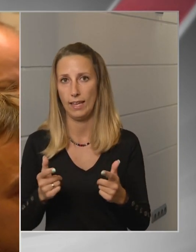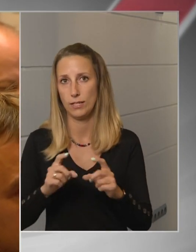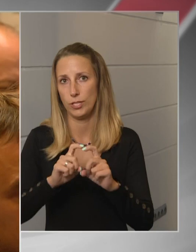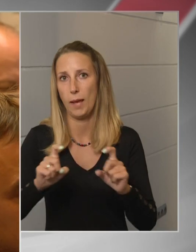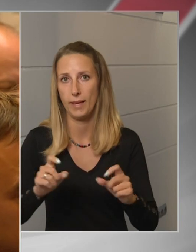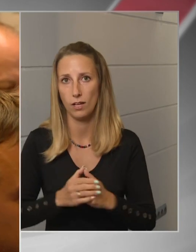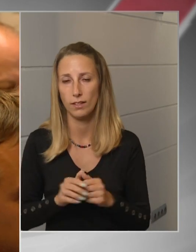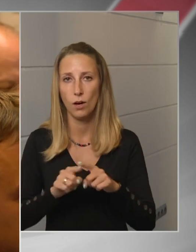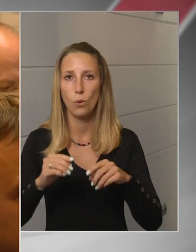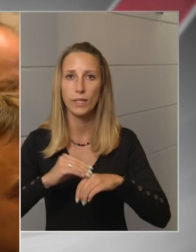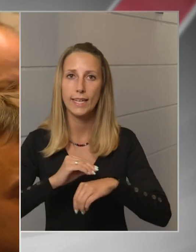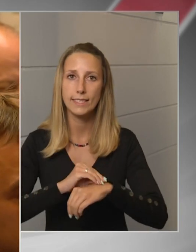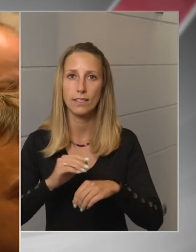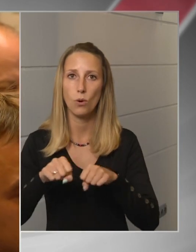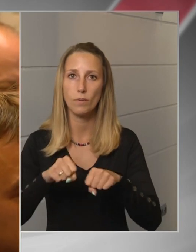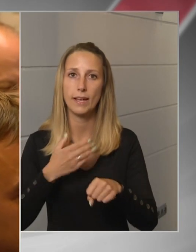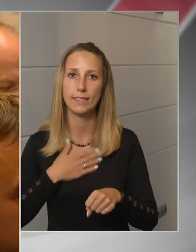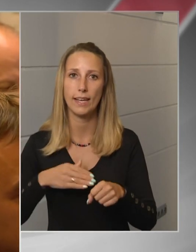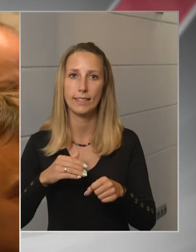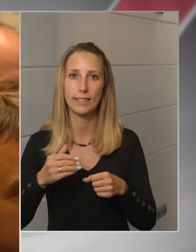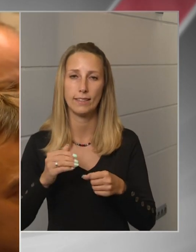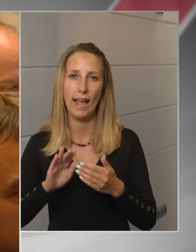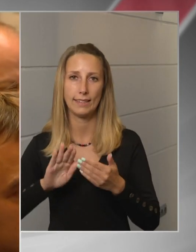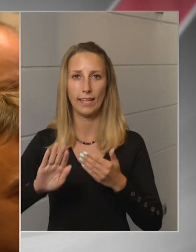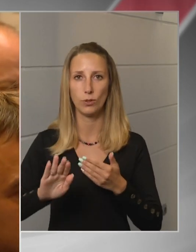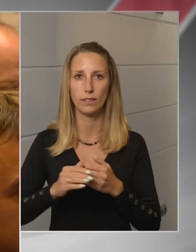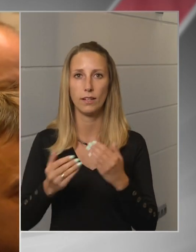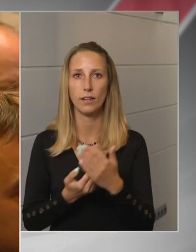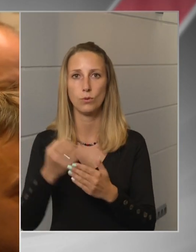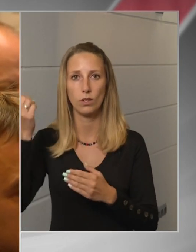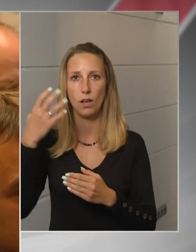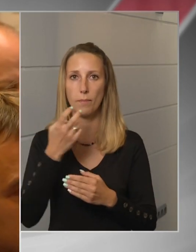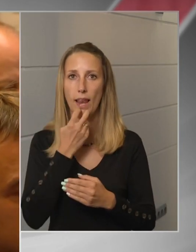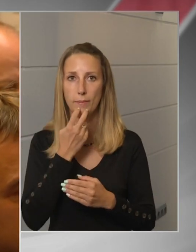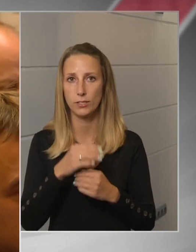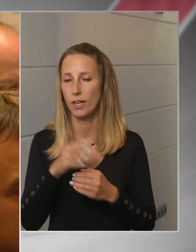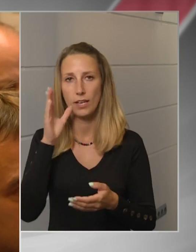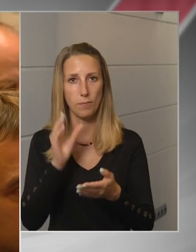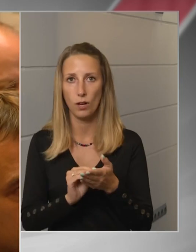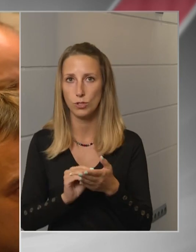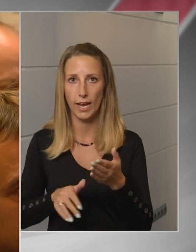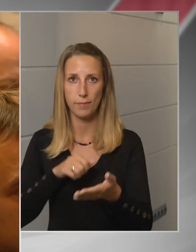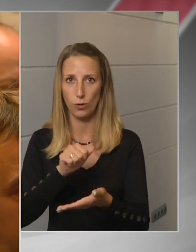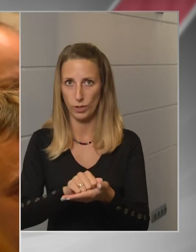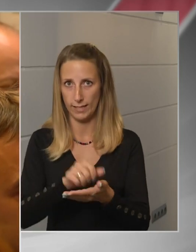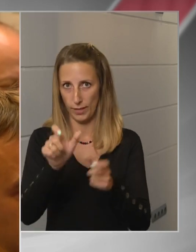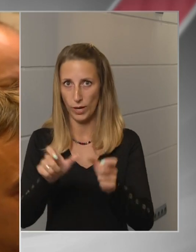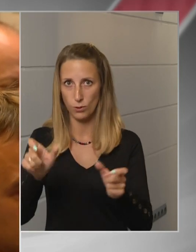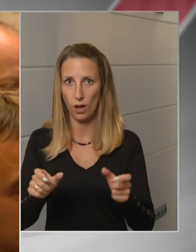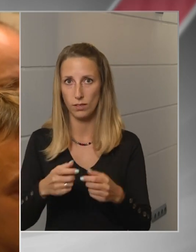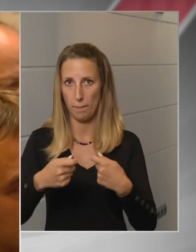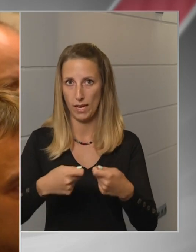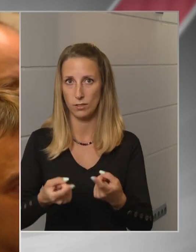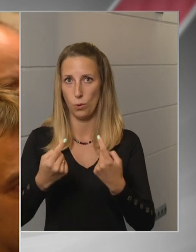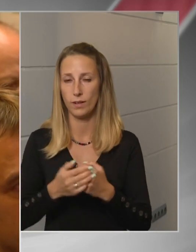érzik, hogy a kormány el szeretné támtorítani az új napelemes, nem lakossági beruházókat a piasztól,